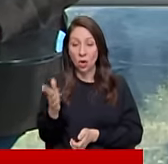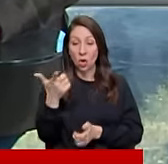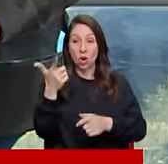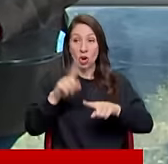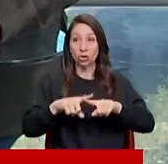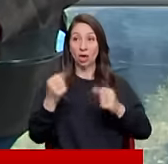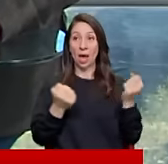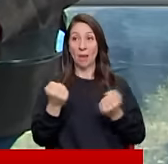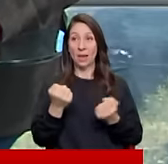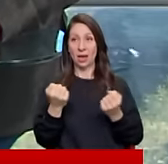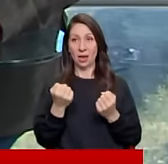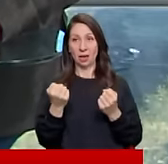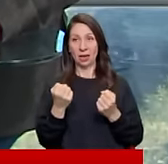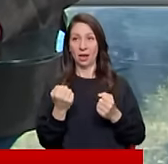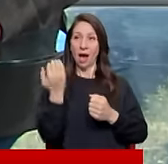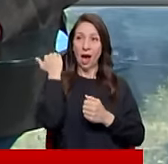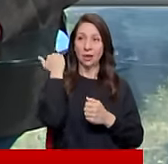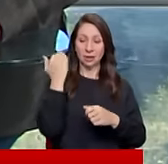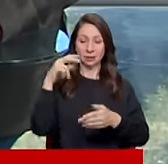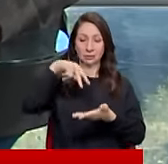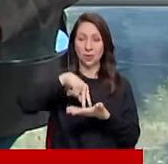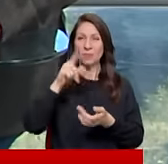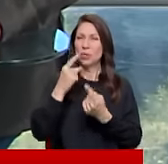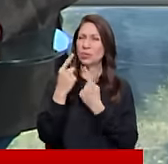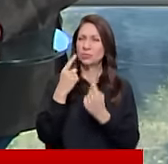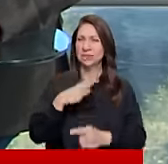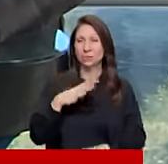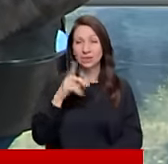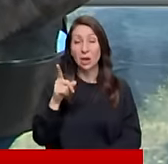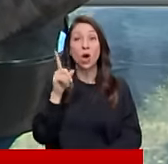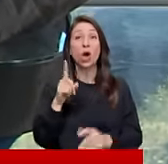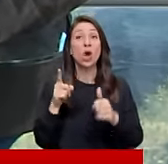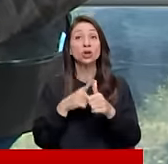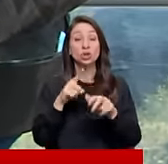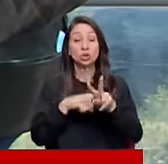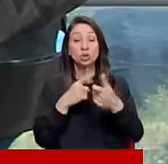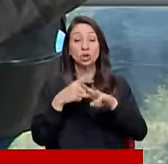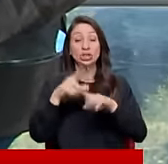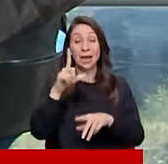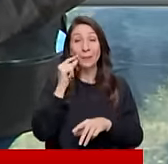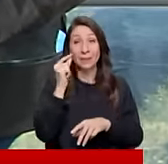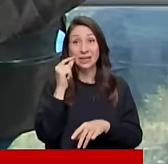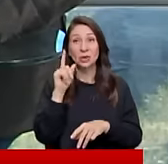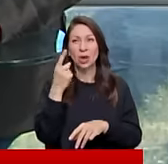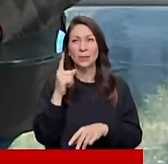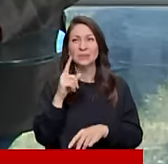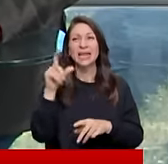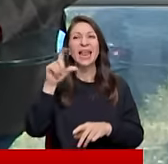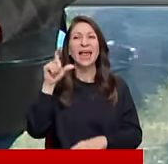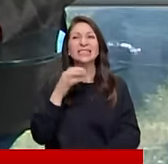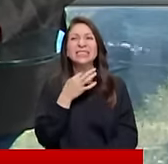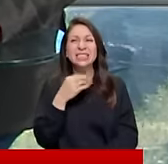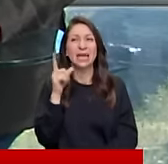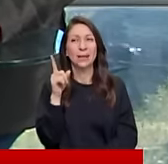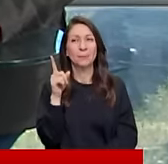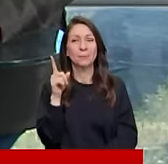lüks aracının kasasında bir de onu konuşmak tabii, istiyorum tabii. Seninle. Önce Yücel Yılmaz diyelim, yönetmenimizden Hilal'den bir